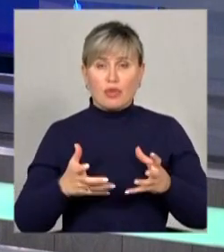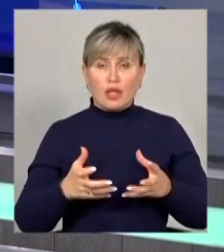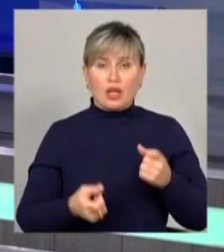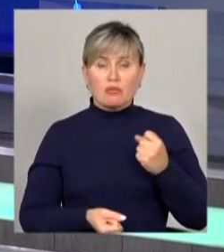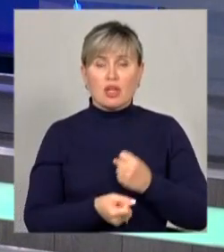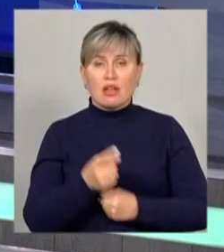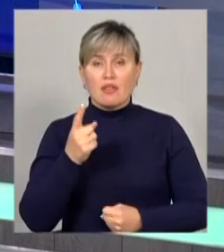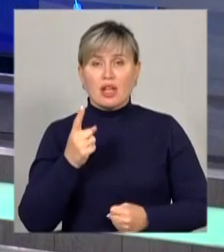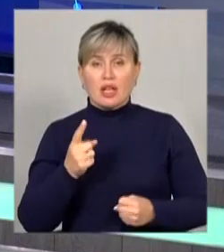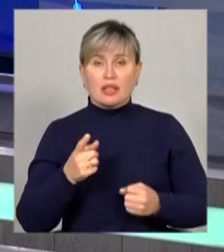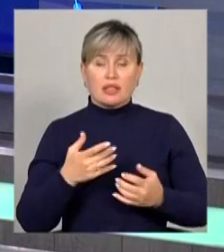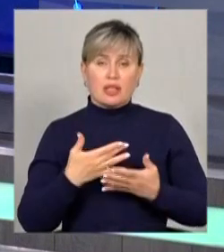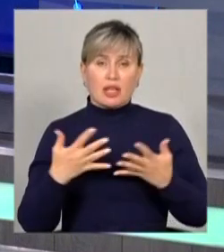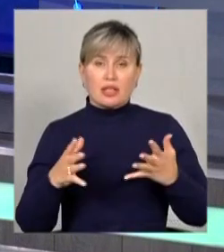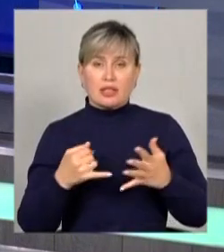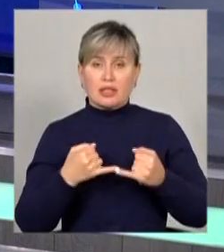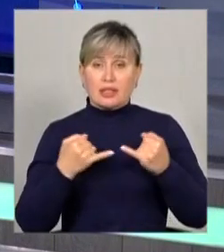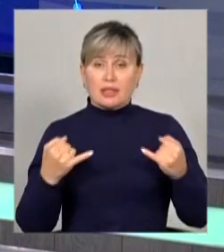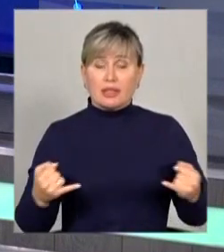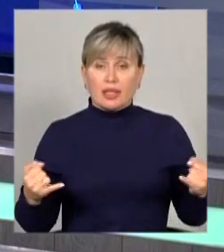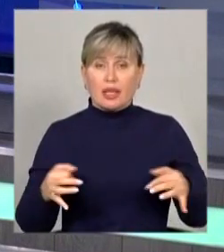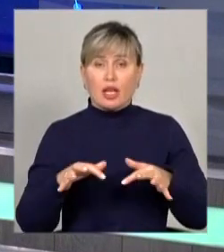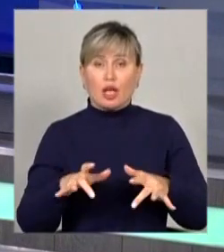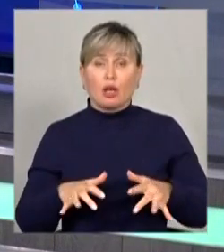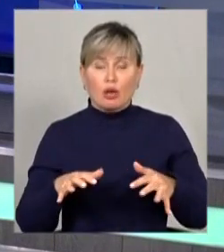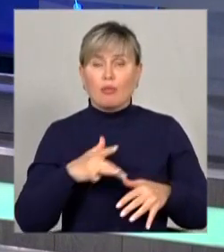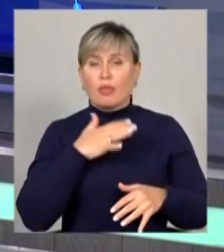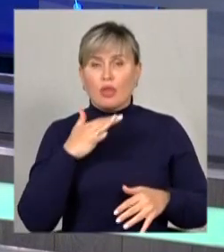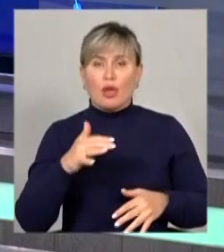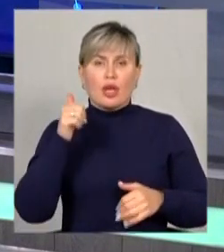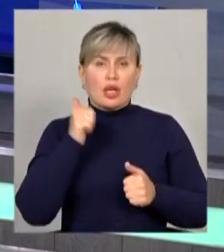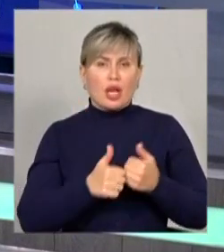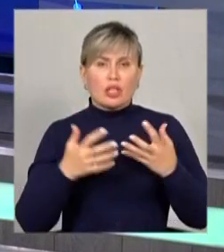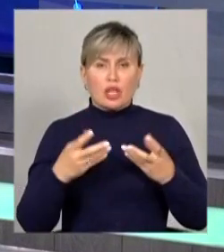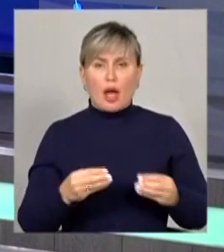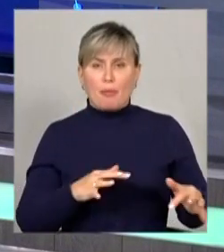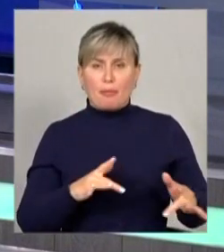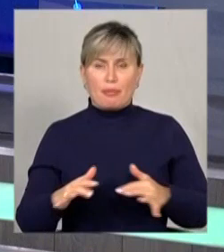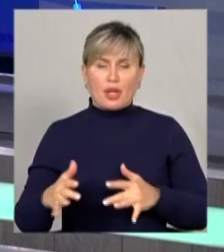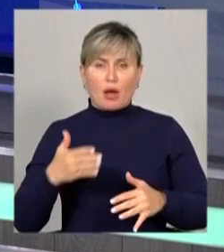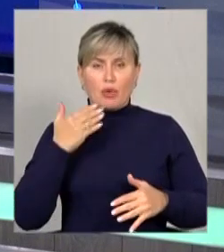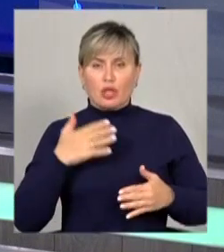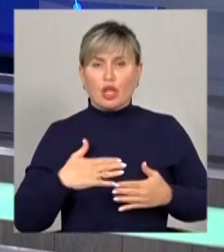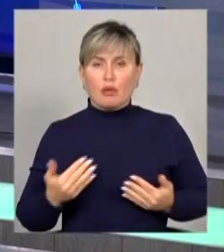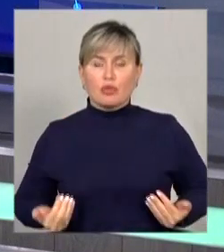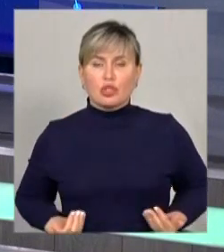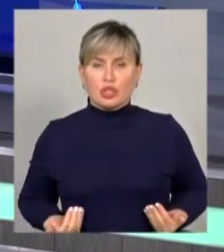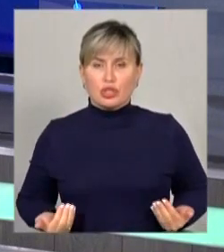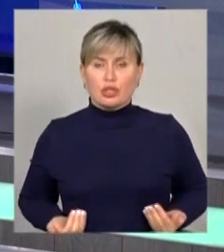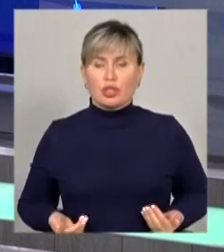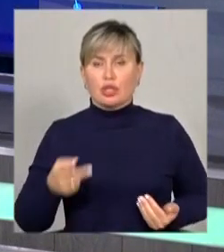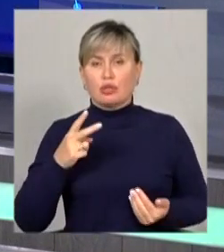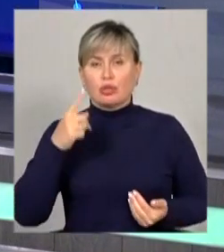появлением нейросетей и умных приложений на базе компьютерных процессоров многие повседневные операции облегчили нам жизнь. Кто-то считает